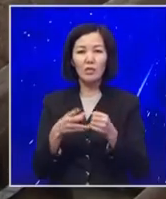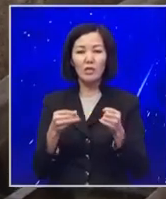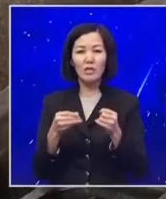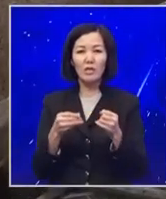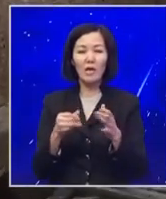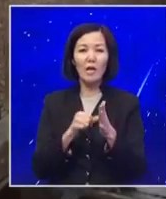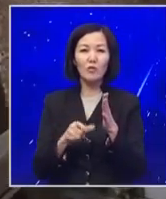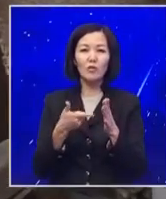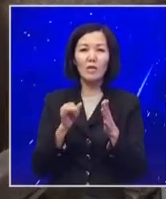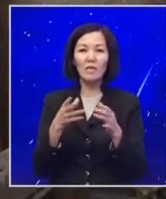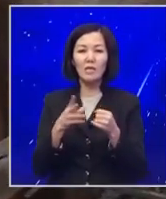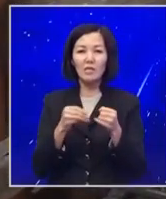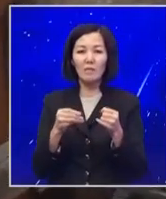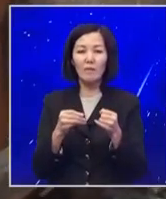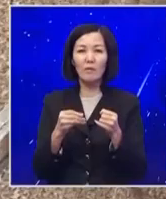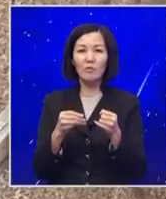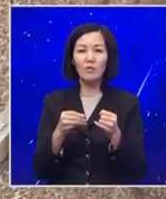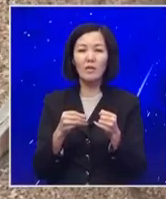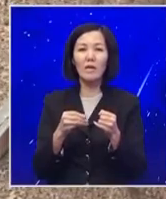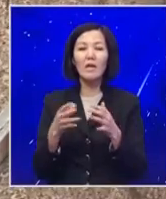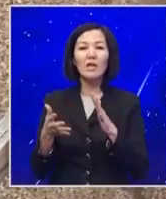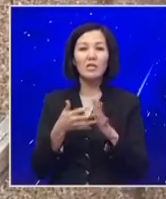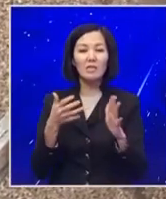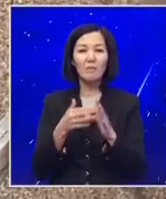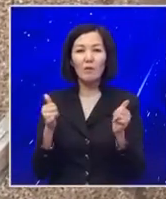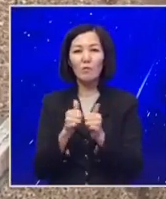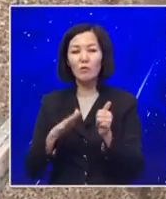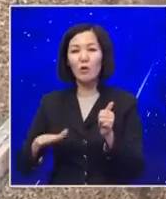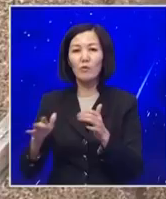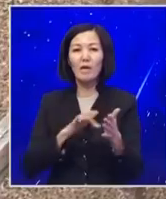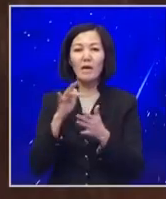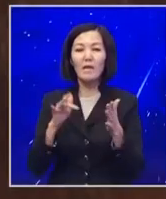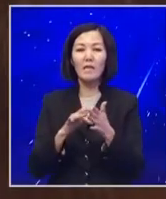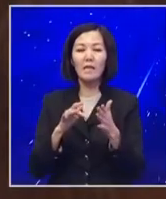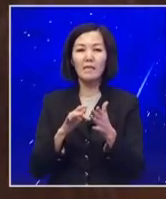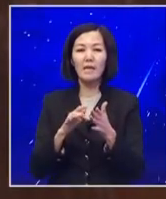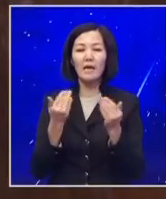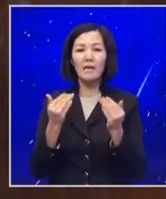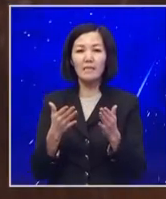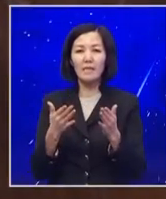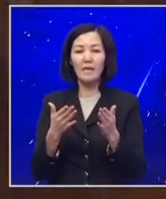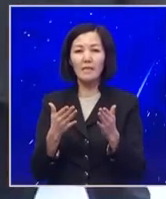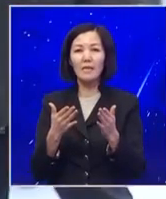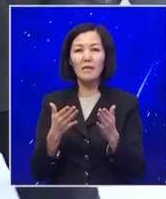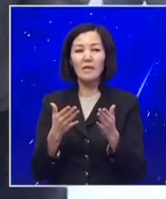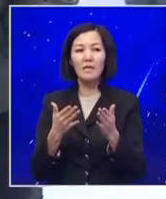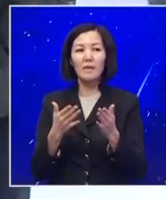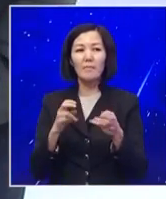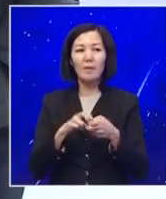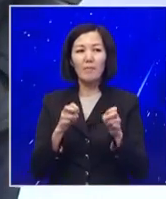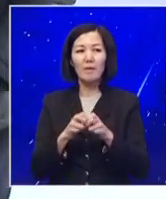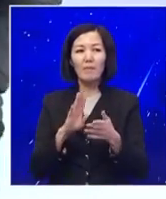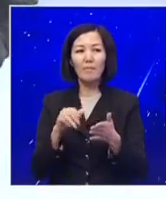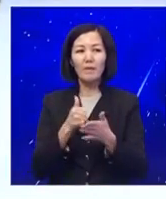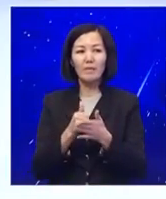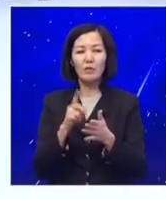600 гектар жер бар, бірақ таптаурын. Жайылым жетіспегендіктен көрші аудан қала жерлеріне айдап барып, жайып келуге мәжбүр. 600 гектар жер бар деп